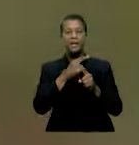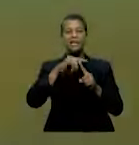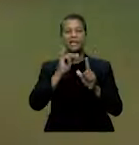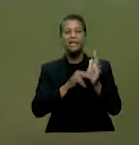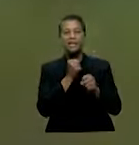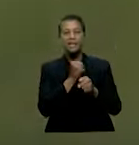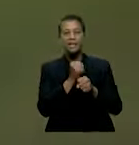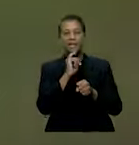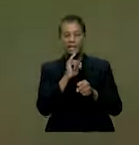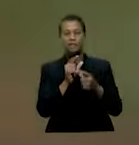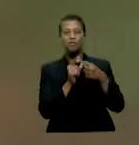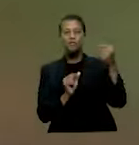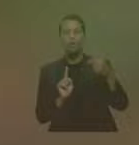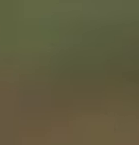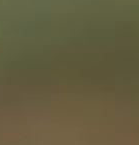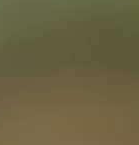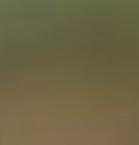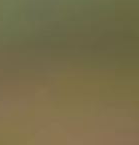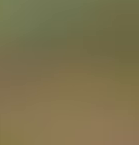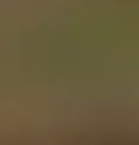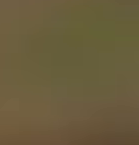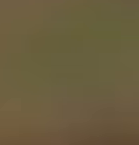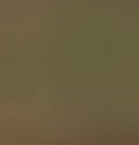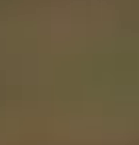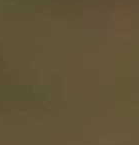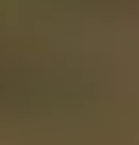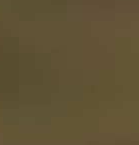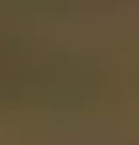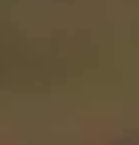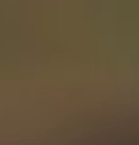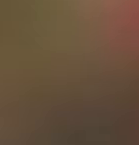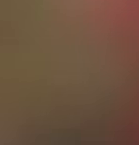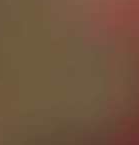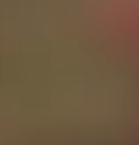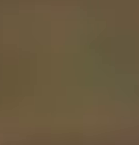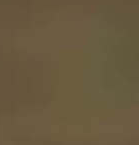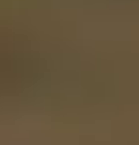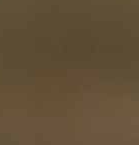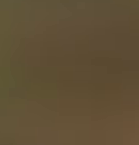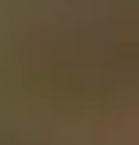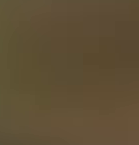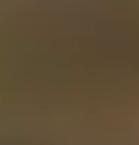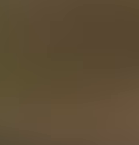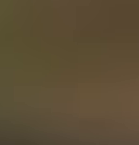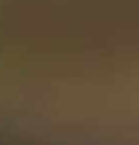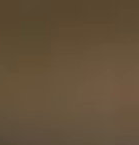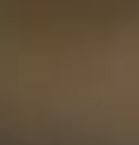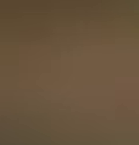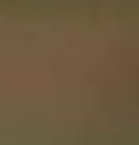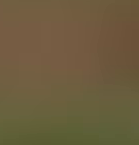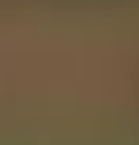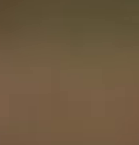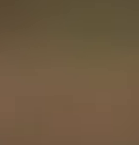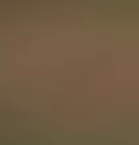warga. Mobil tertabrak di perlintasan tanpa palang pintu. Diduga pengemudinya tak mengetahui kedatangan kereta dari